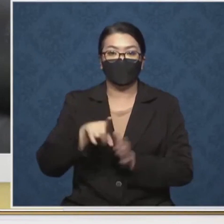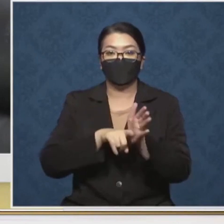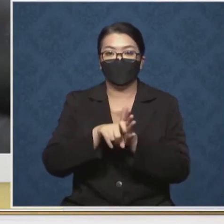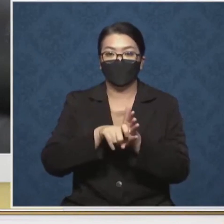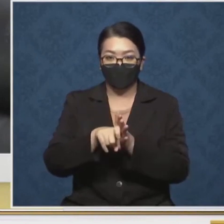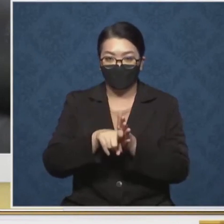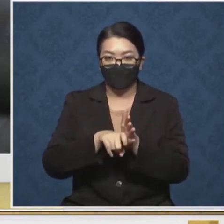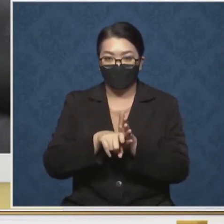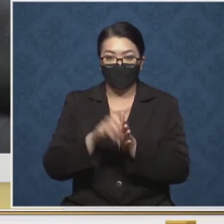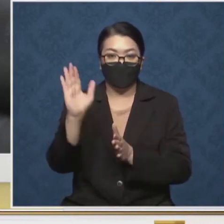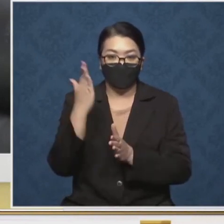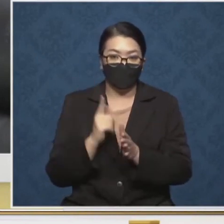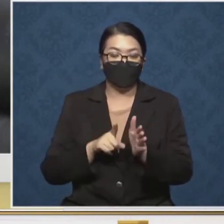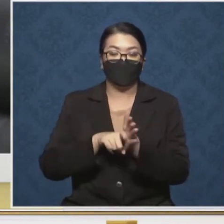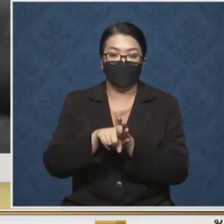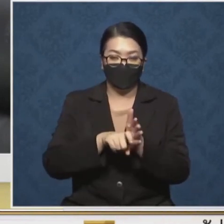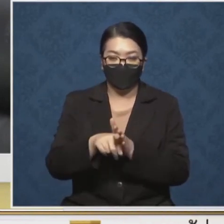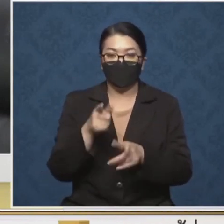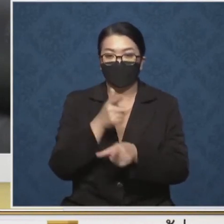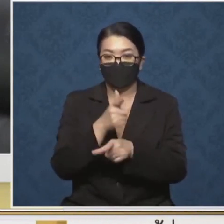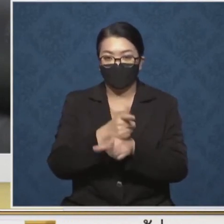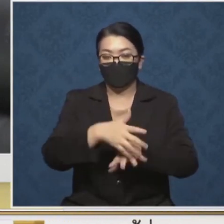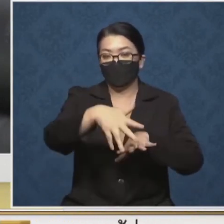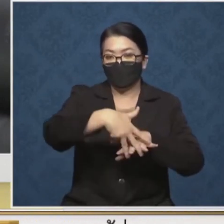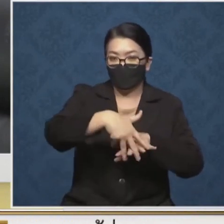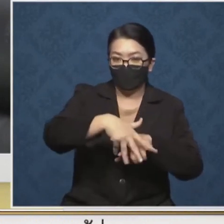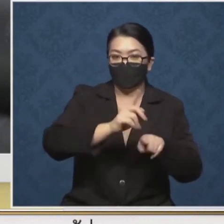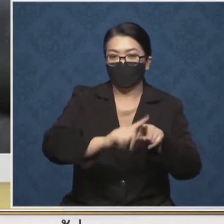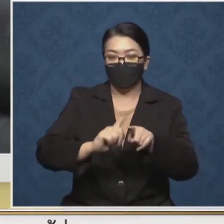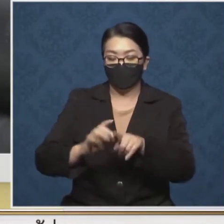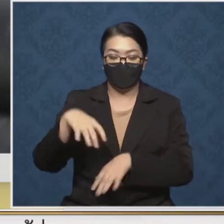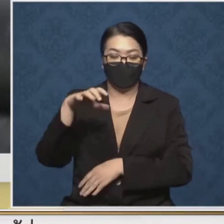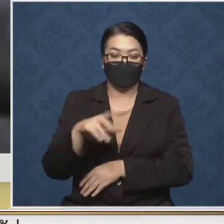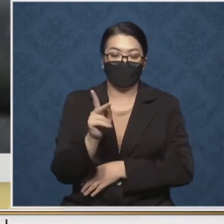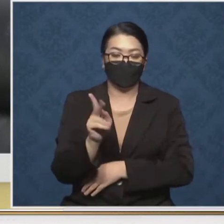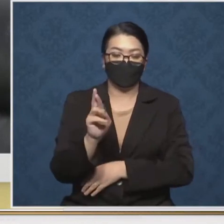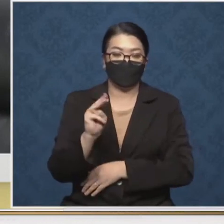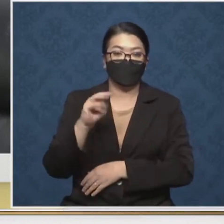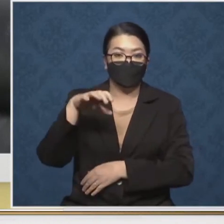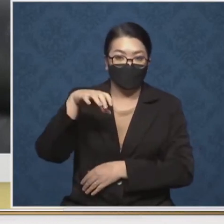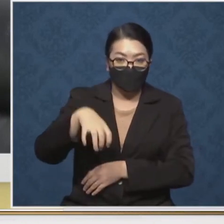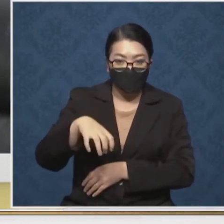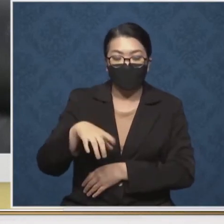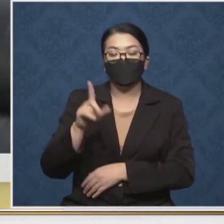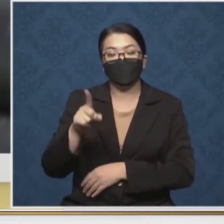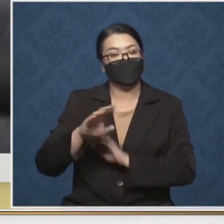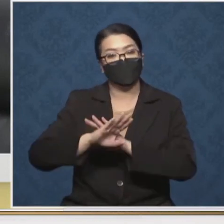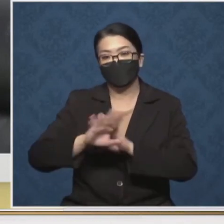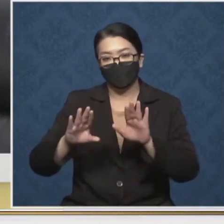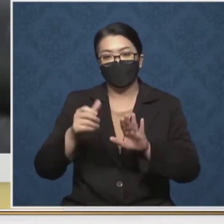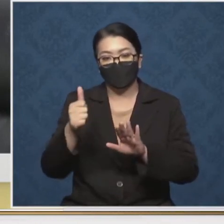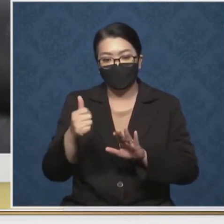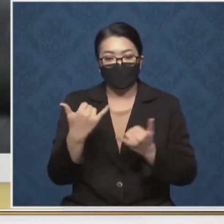ประเทศไยยัสามารถสบสนุนผ้าใหม่ได้โดยอาจจะไม่จำเป็ตองมีกรมม่อนไหม และทำไมกิจการเกี่ยวกับมอนไหมของไทย